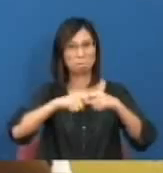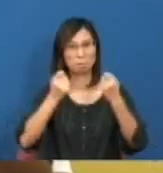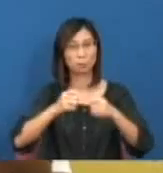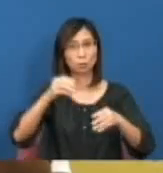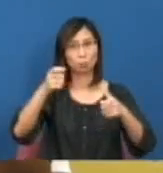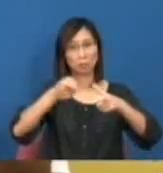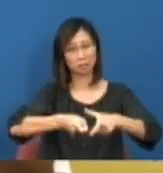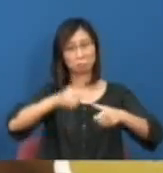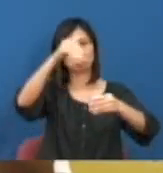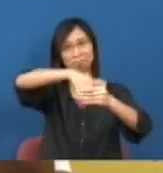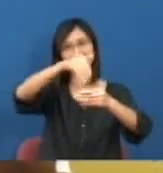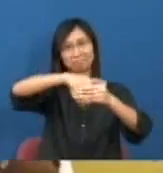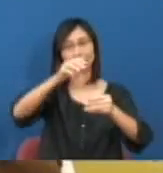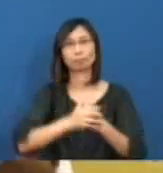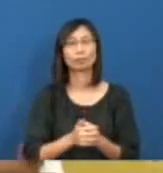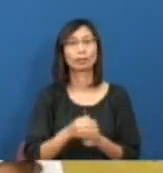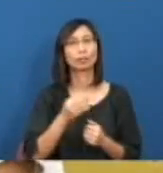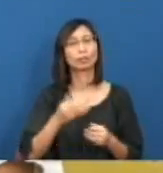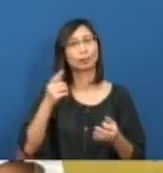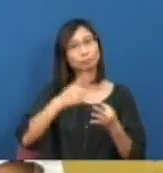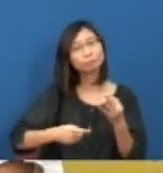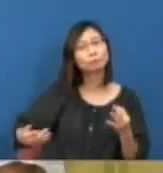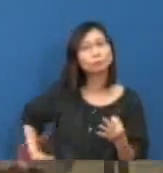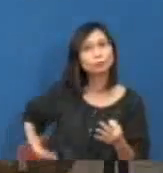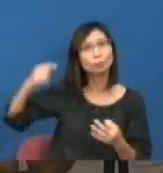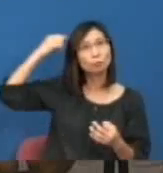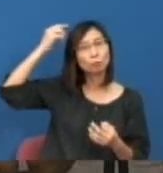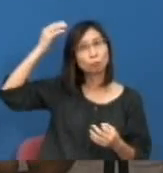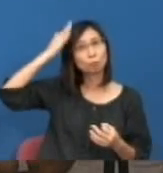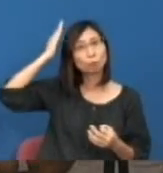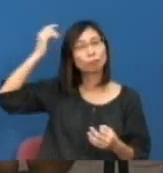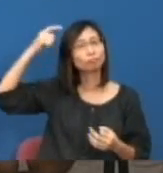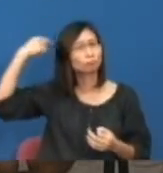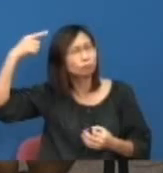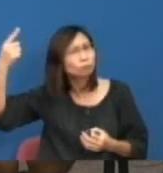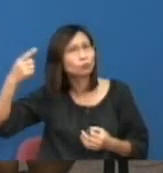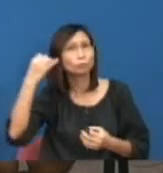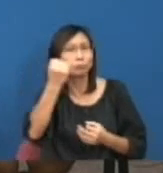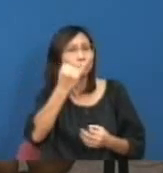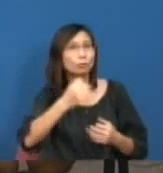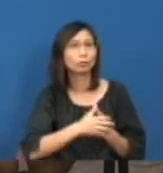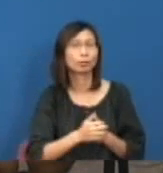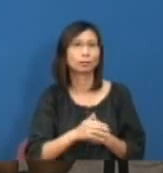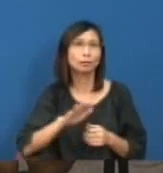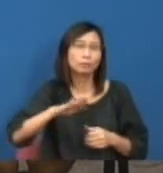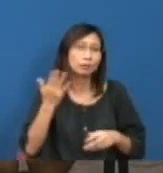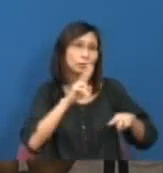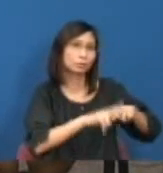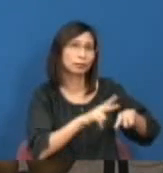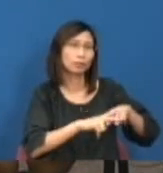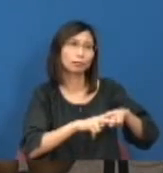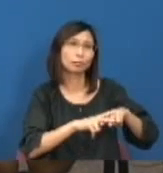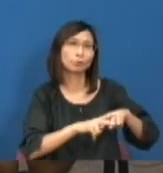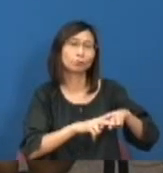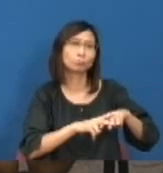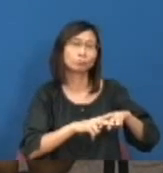有司徒華估嘅壞嘅因素壞到無可再壞啦。咁點解共產黨唔出嚟攞咗嗰三個位去